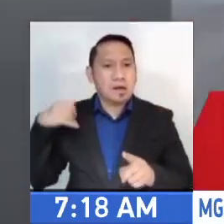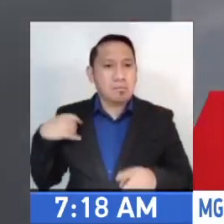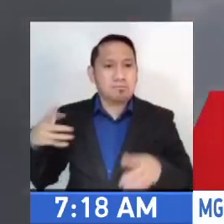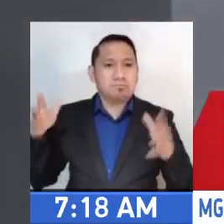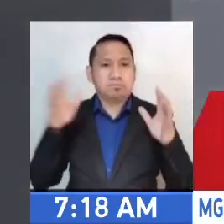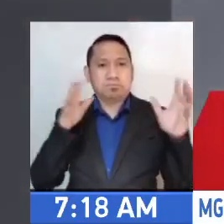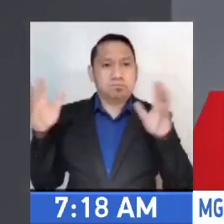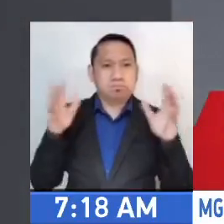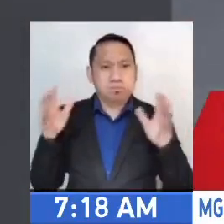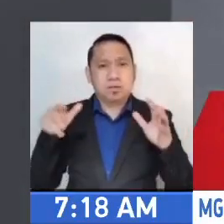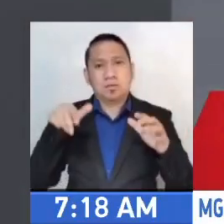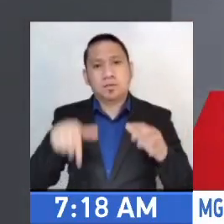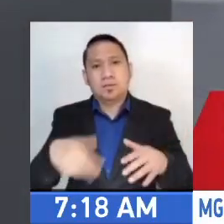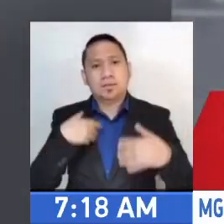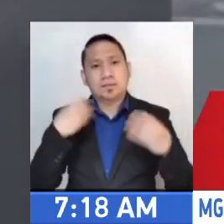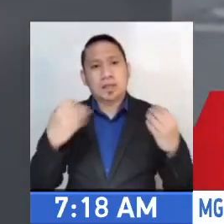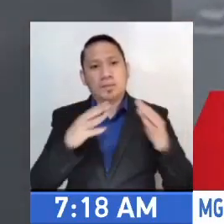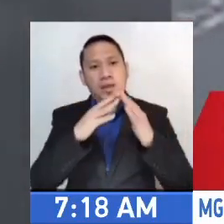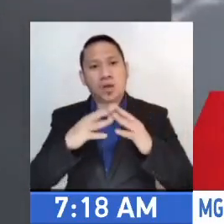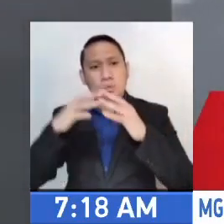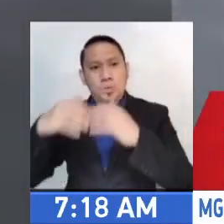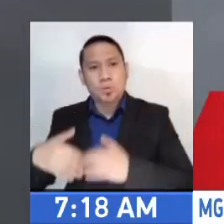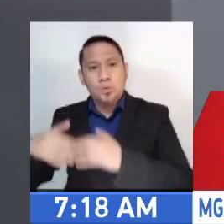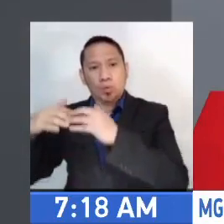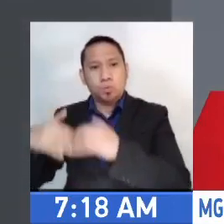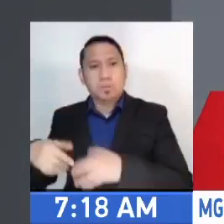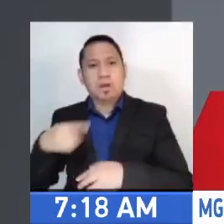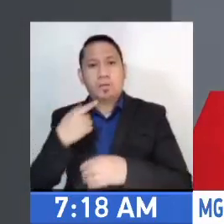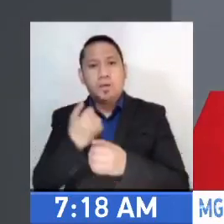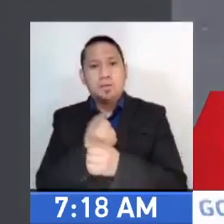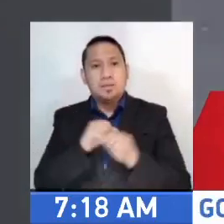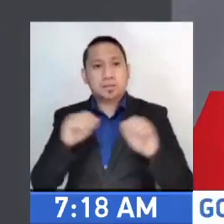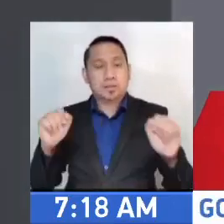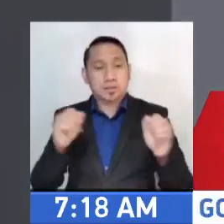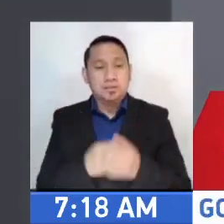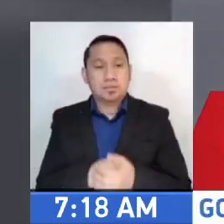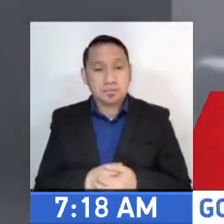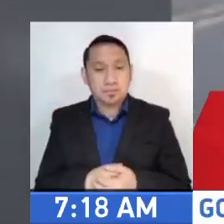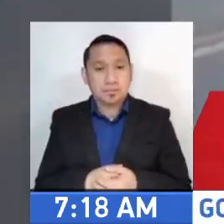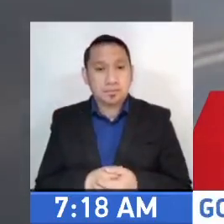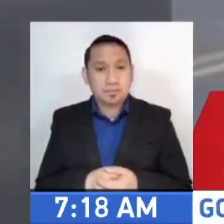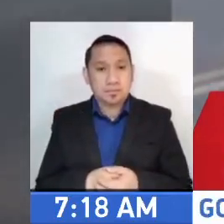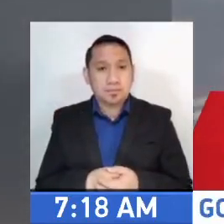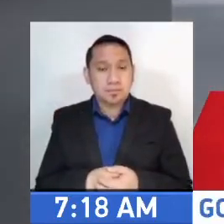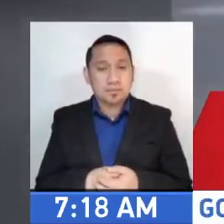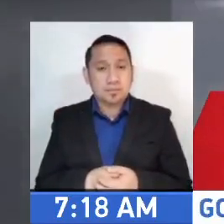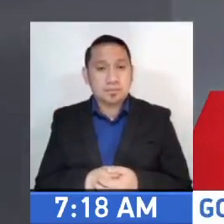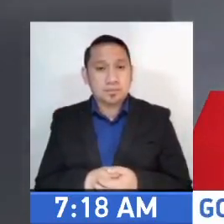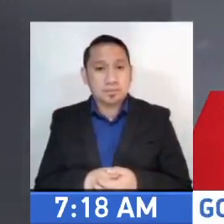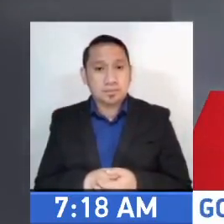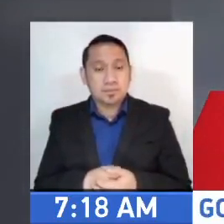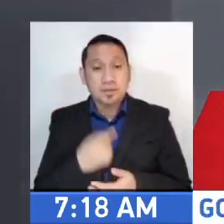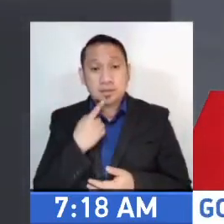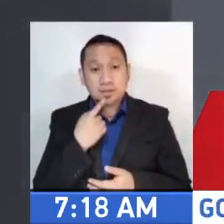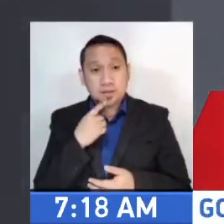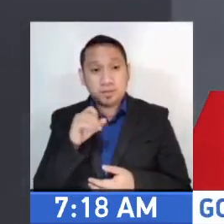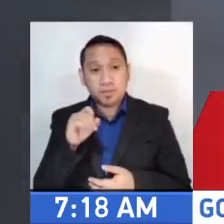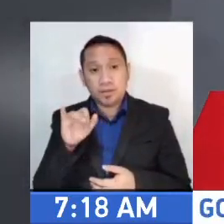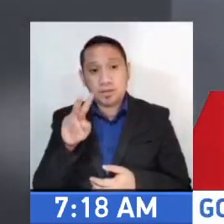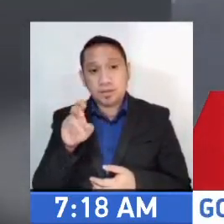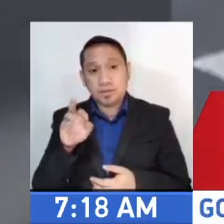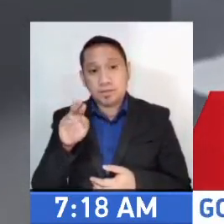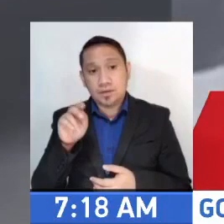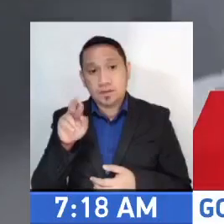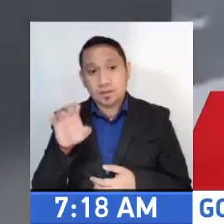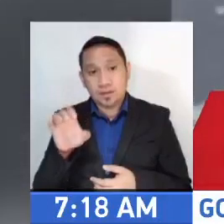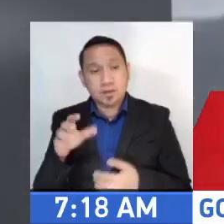kanilang lugar. Ligtas naman daw siya. Ayon kay Manila Economic and Cultural Office Chairman Silvestre Bello III, wala namang naitalang